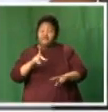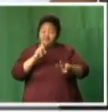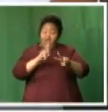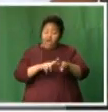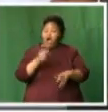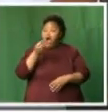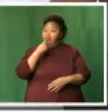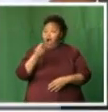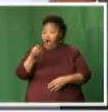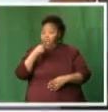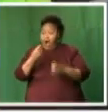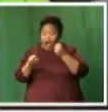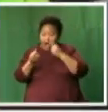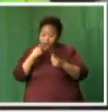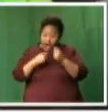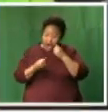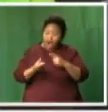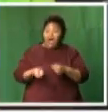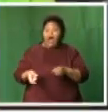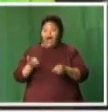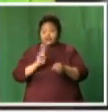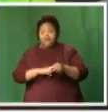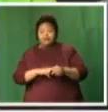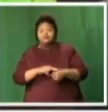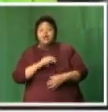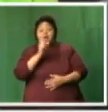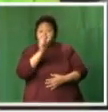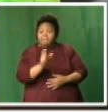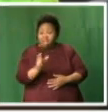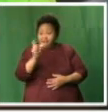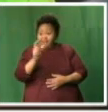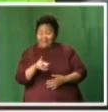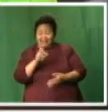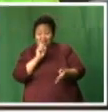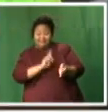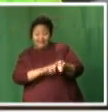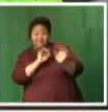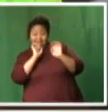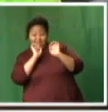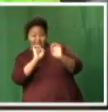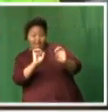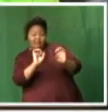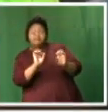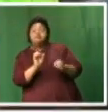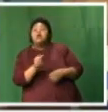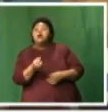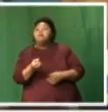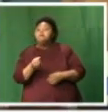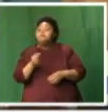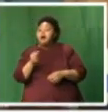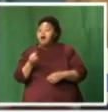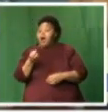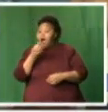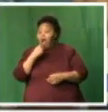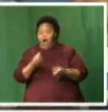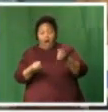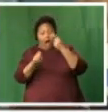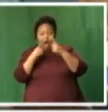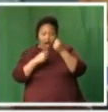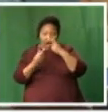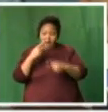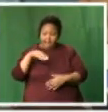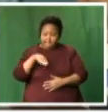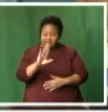ligciwane i-HIV achubeke awathathe lawo maphilisi ngesikhathi lasifisile futhi abekhululeke kwathatha noma ngabe ngikuphi noma